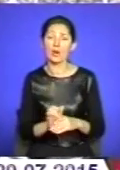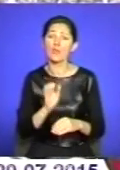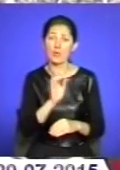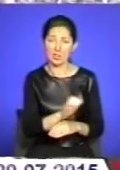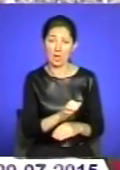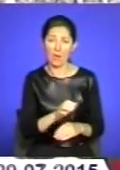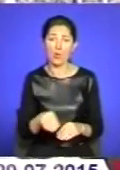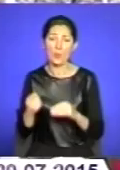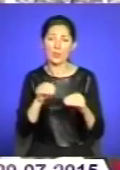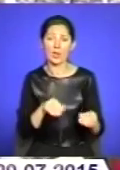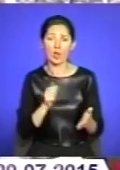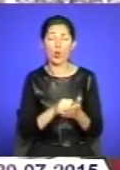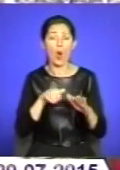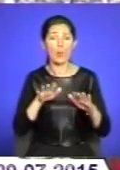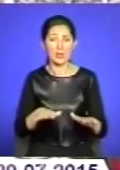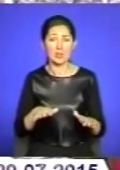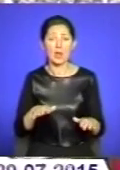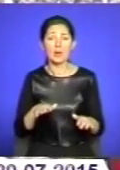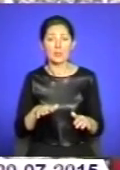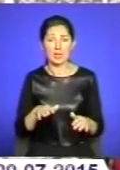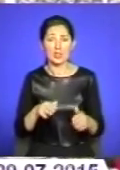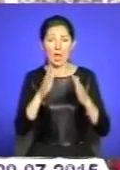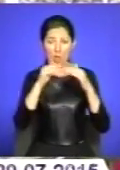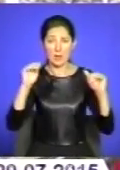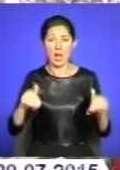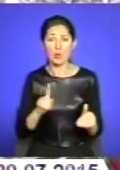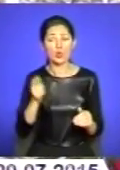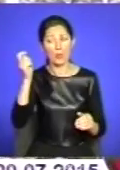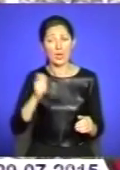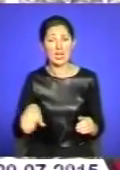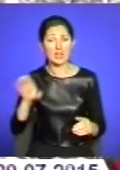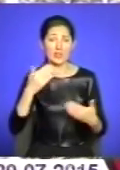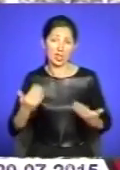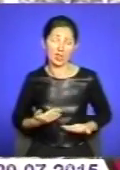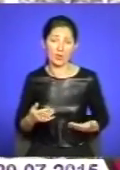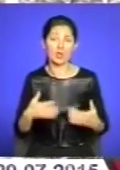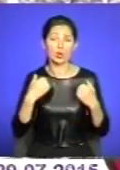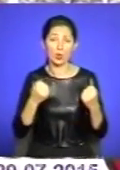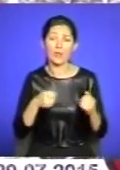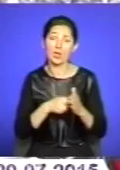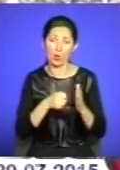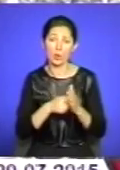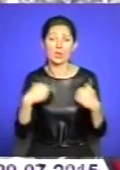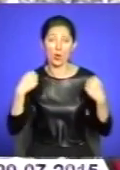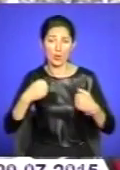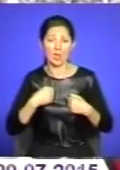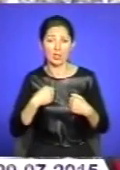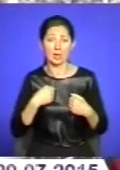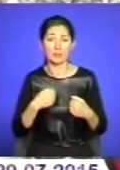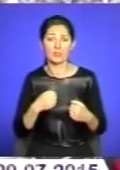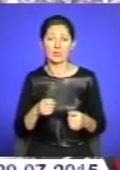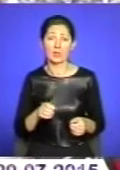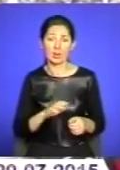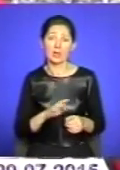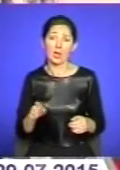до місця призначення, до базового табору, щоб вони приїхали всі живі-здорові, накормлені, одягнуті і нічим не скривджені,